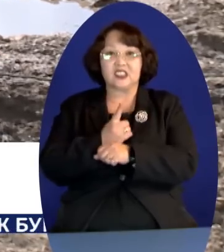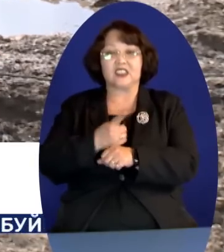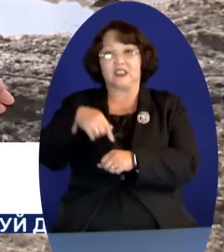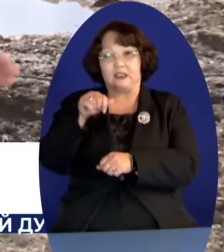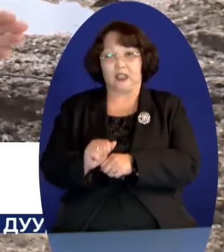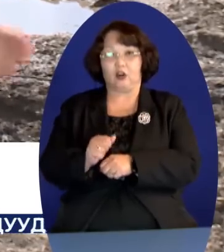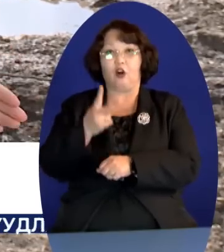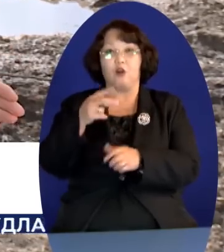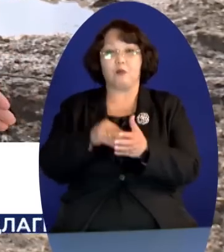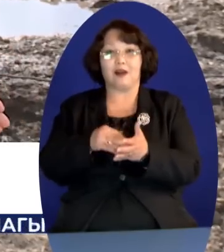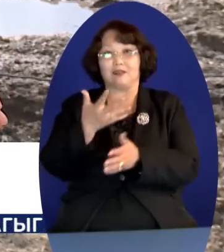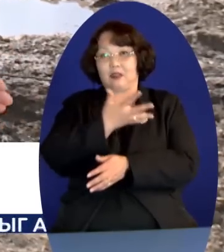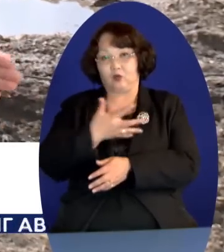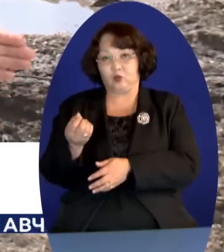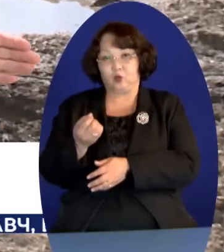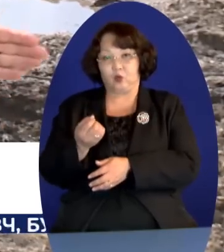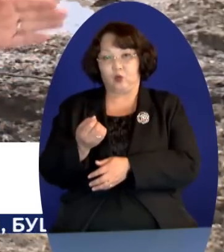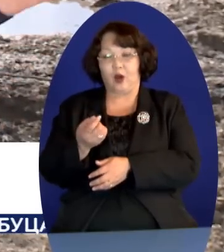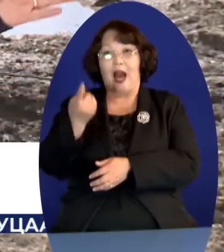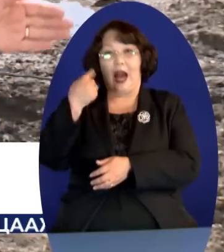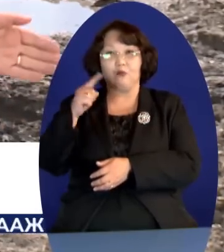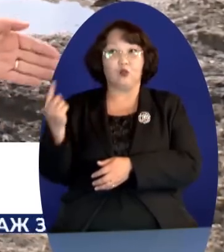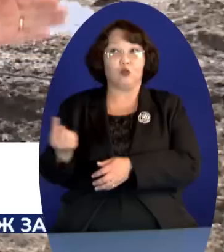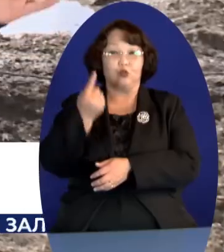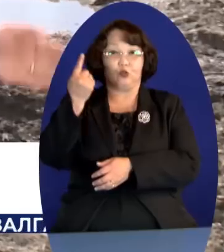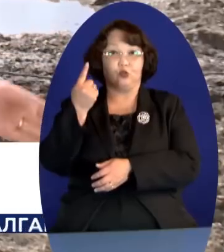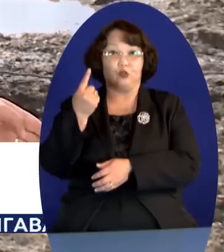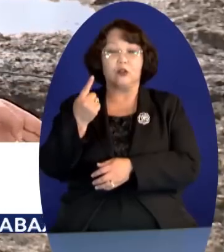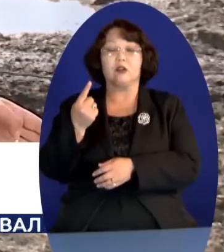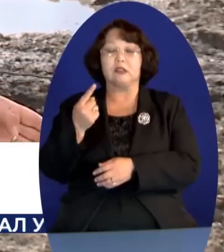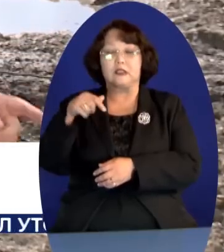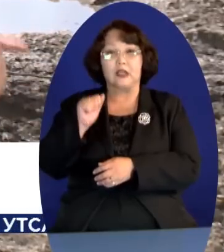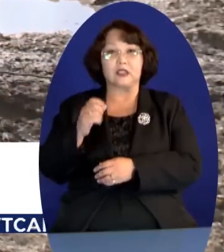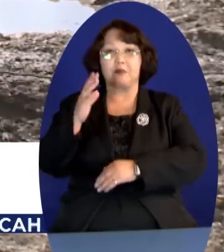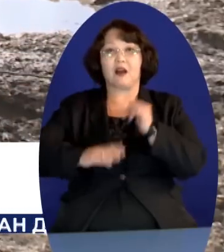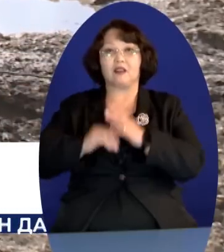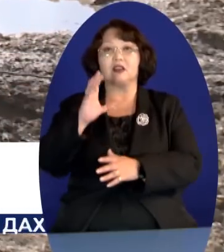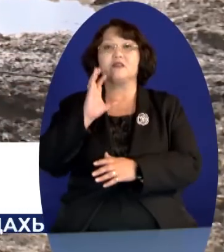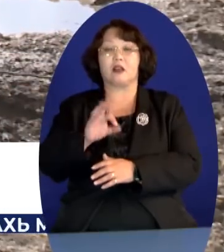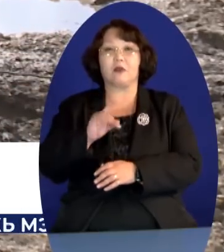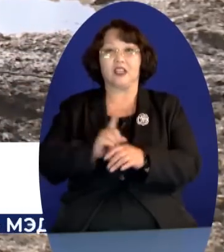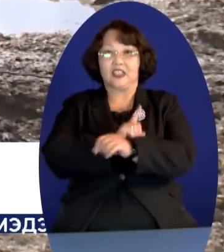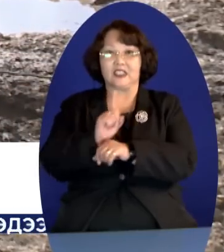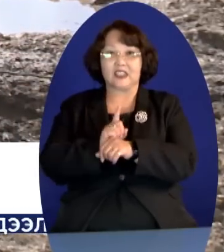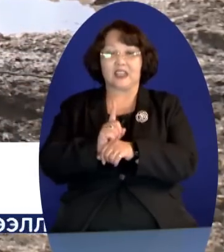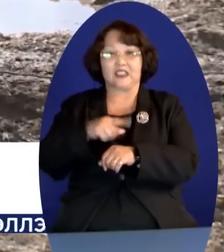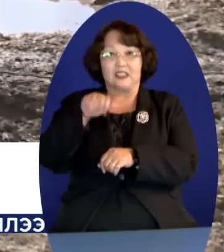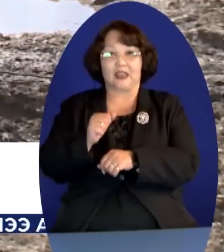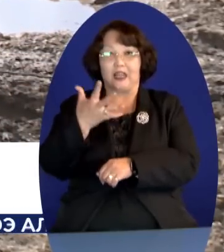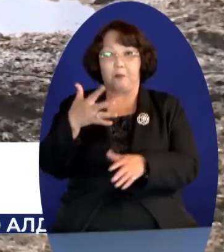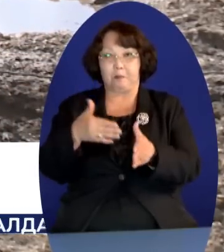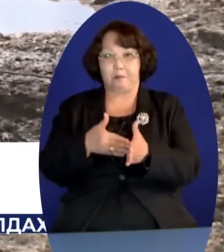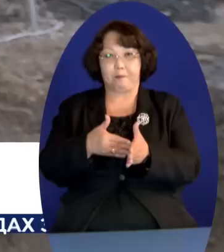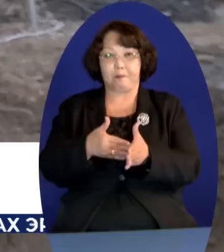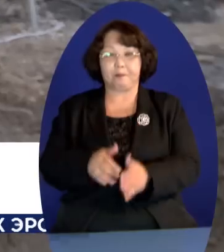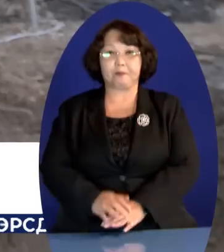цалин 2500 төгрөг байгаа бол хамгийн өндөр салбар буюу барилгын салбарт за нэг цагийн цалин 5000 төгрөг